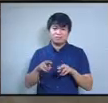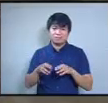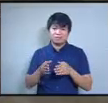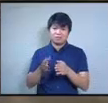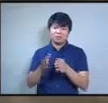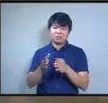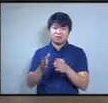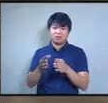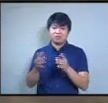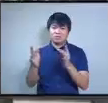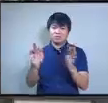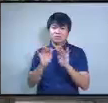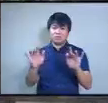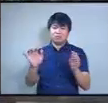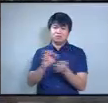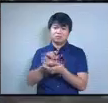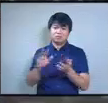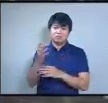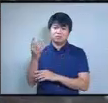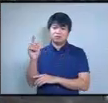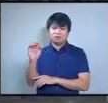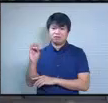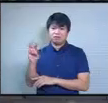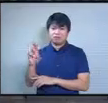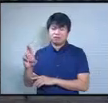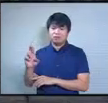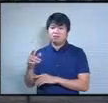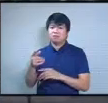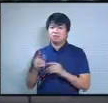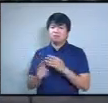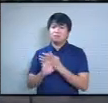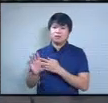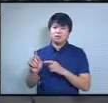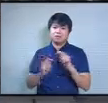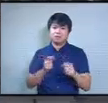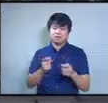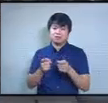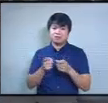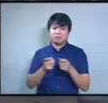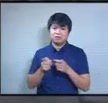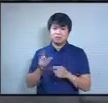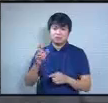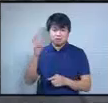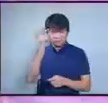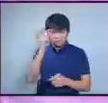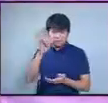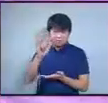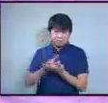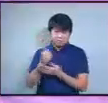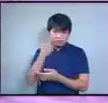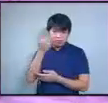ang mismong runway at tower. Sa kabila nito, makakabalik na raw sa normal ang operasyon ng Legazpi Airport bukas.